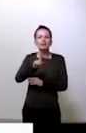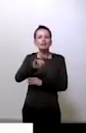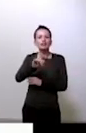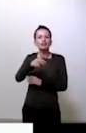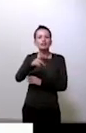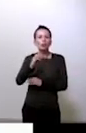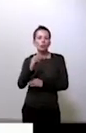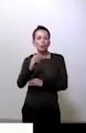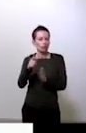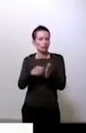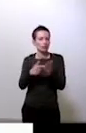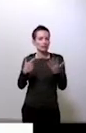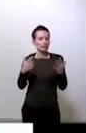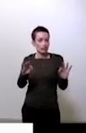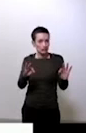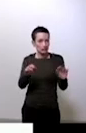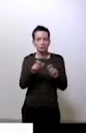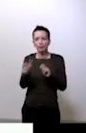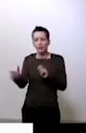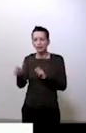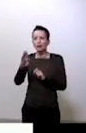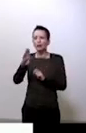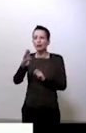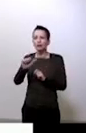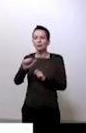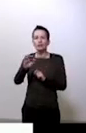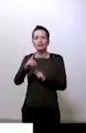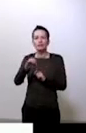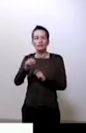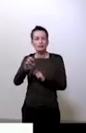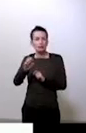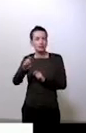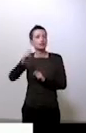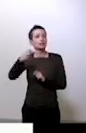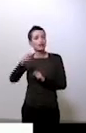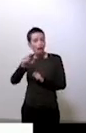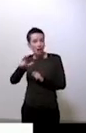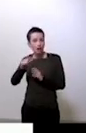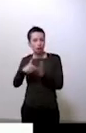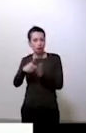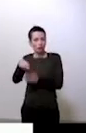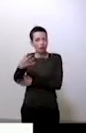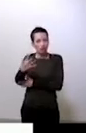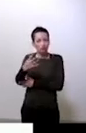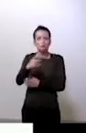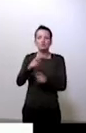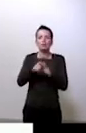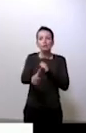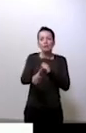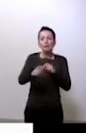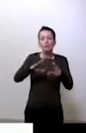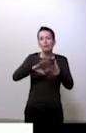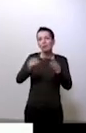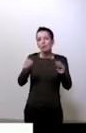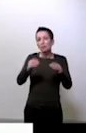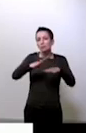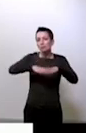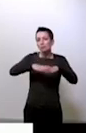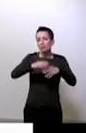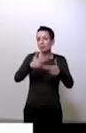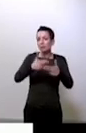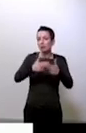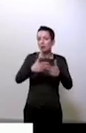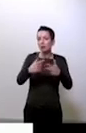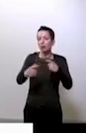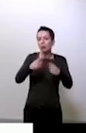2010, ensuite Bastiniel en 2014, et puis il y a eu cette forme d'urbanisme qui a été appelée négociée